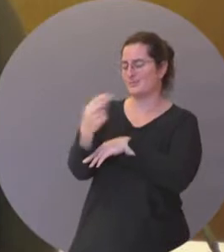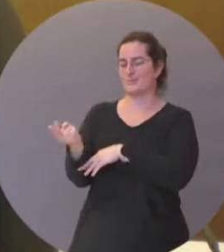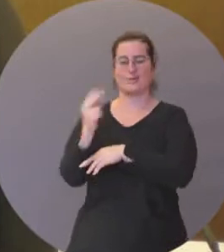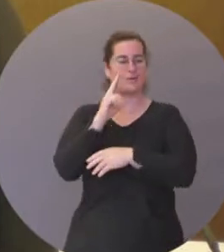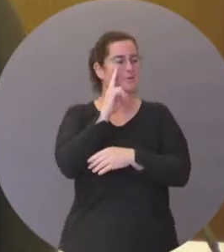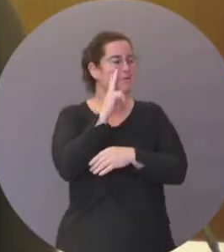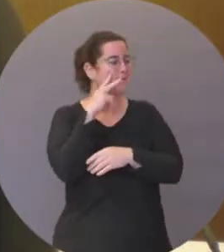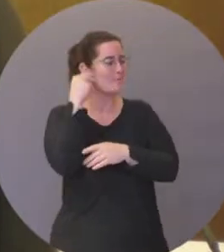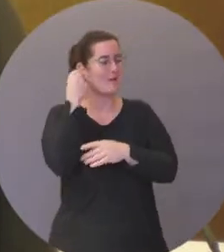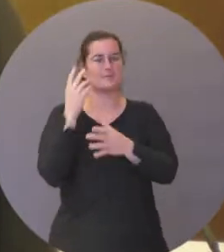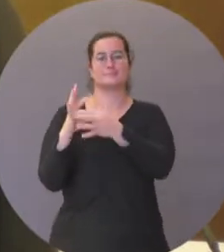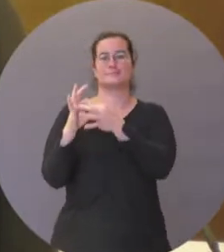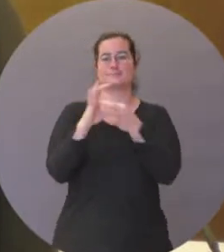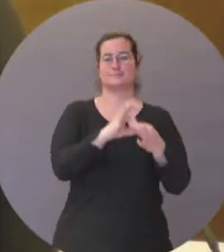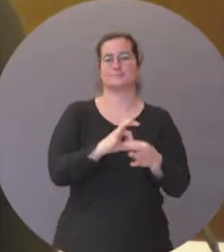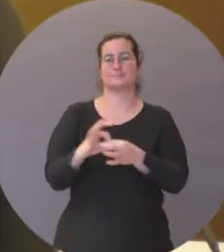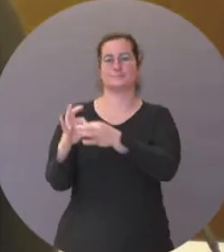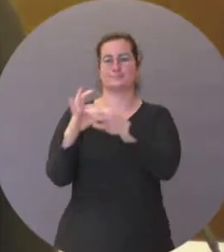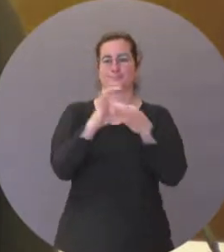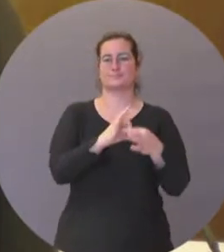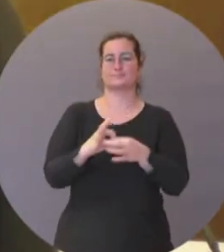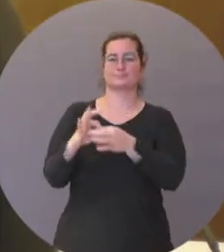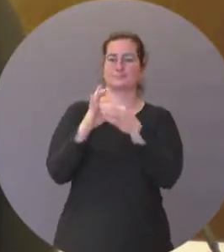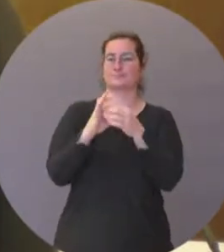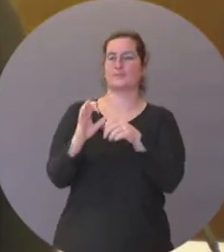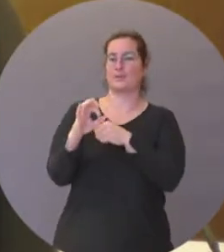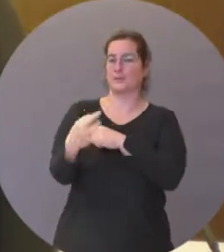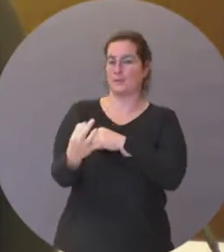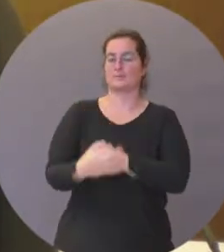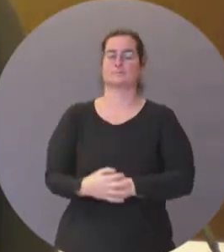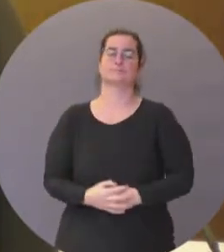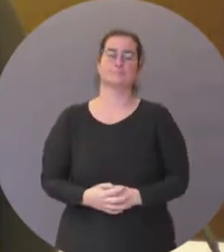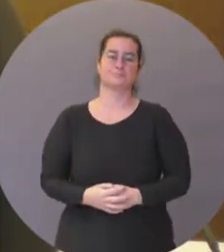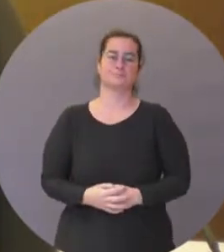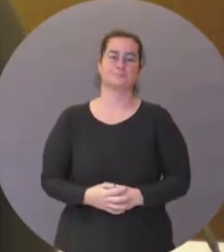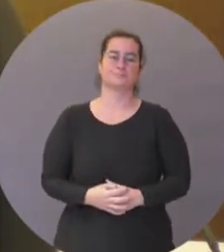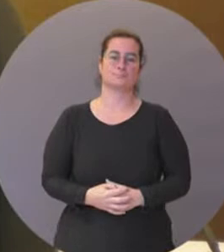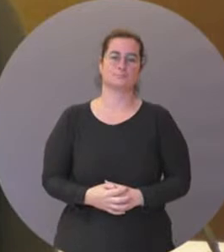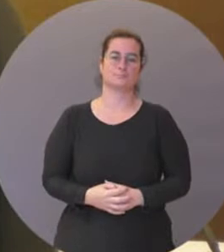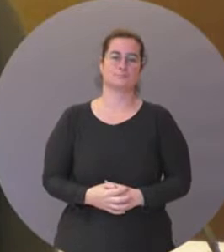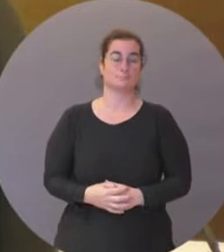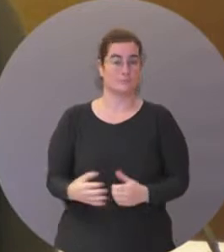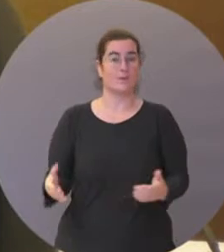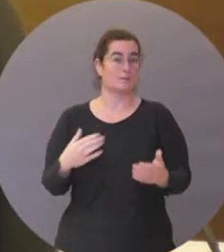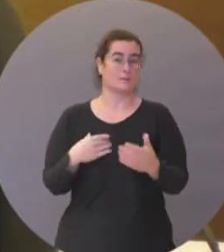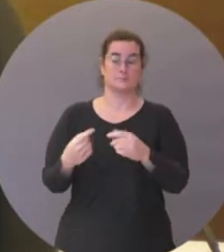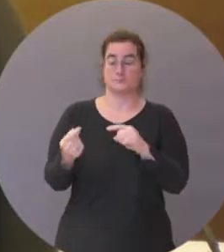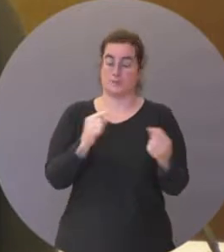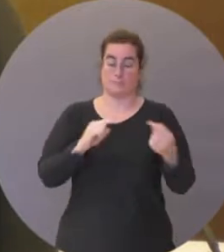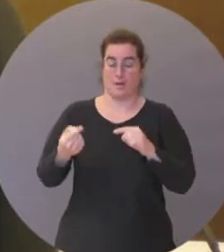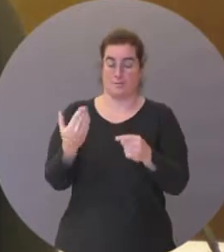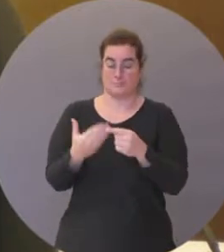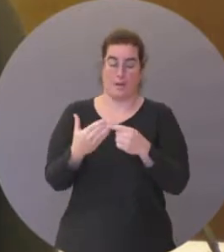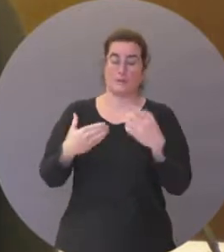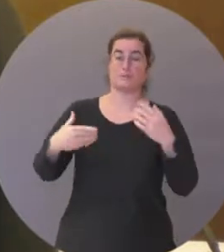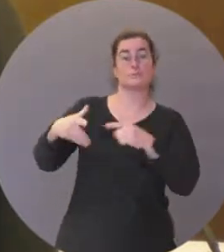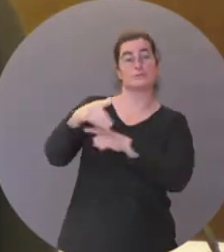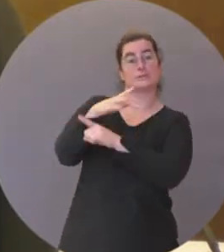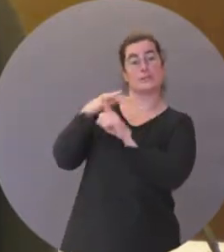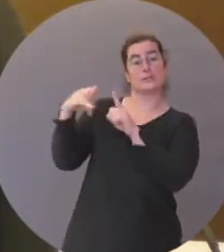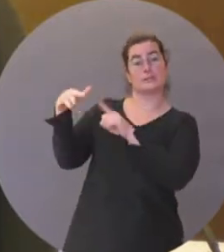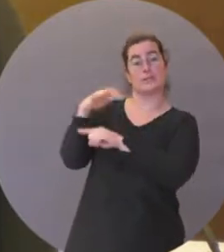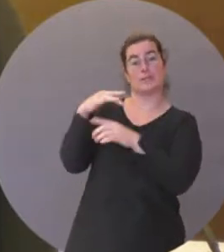a eu ce déballage y compris dans l'ensemble de la société il avait lieu